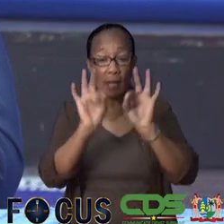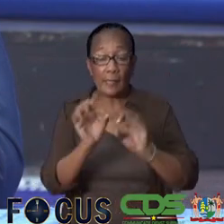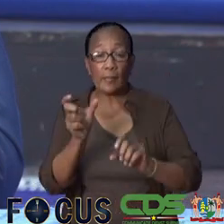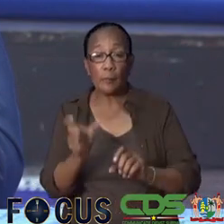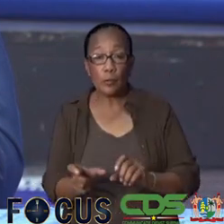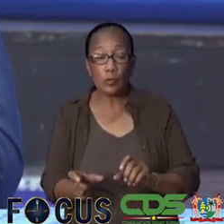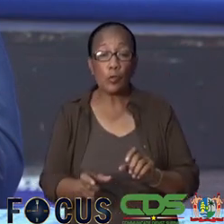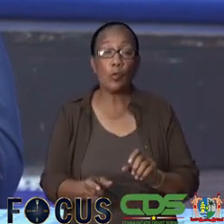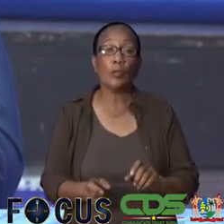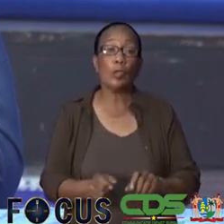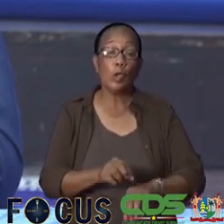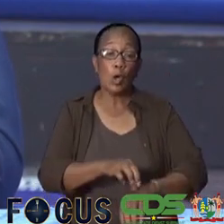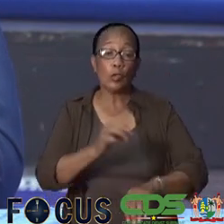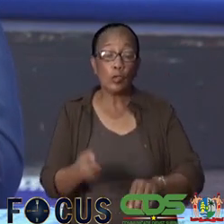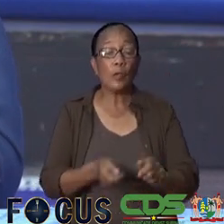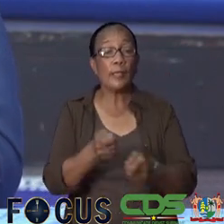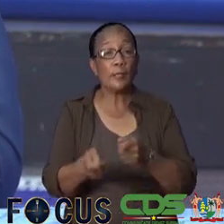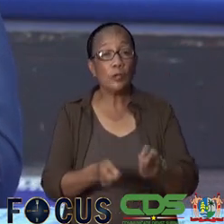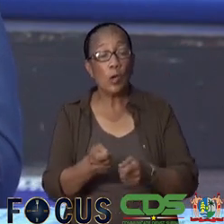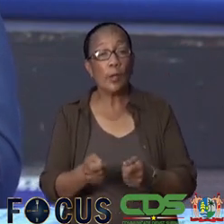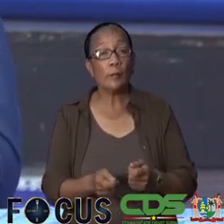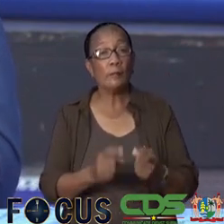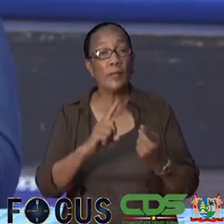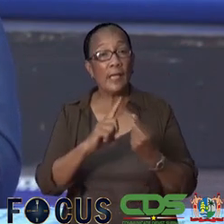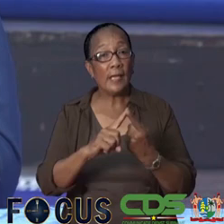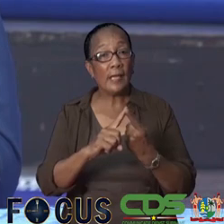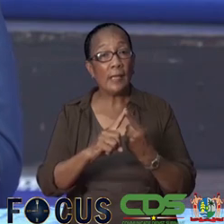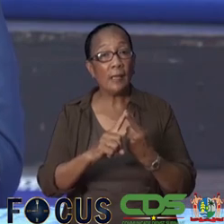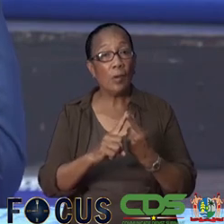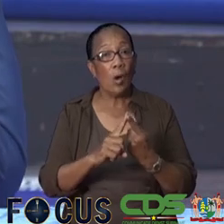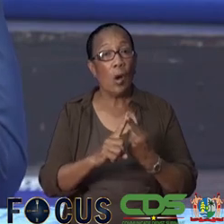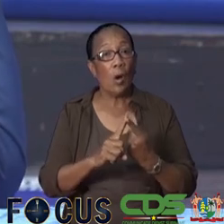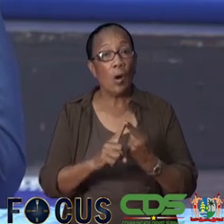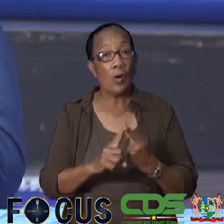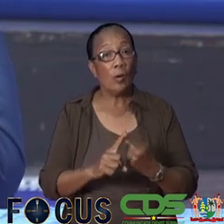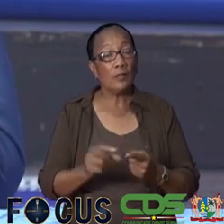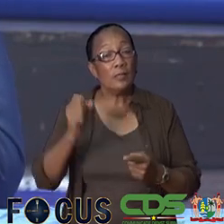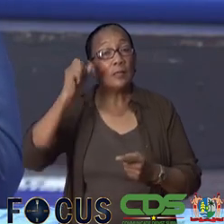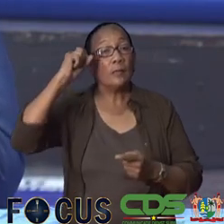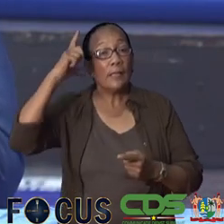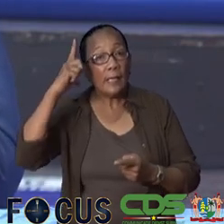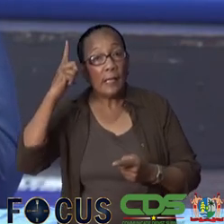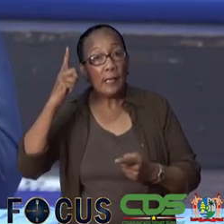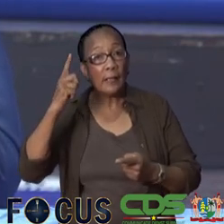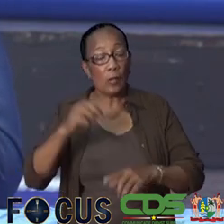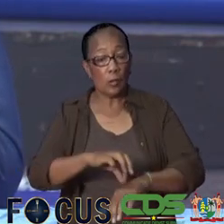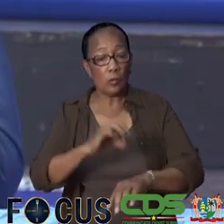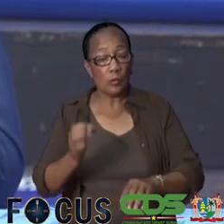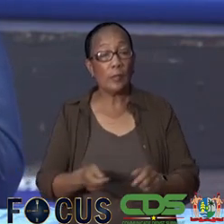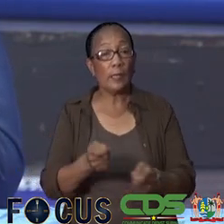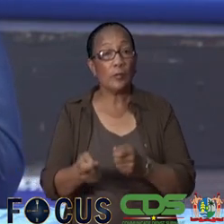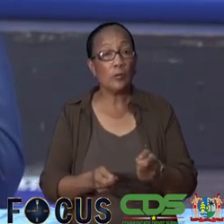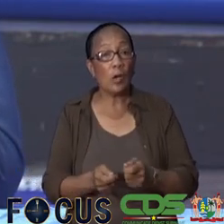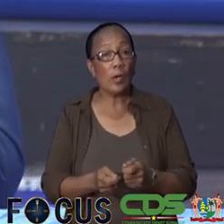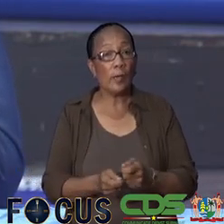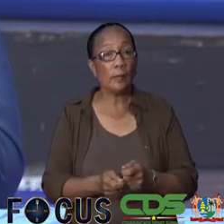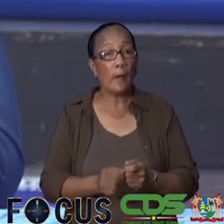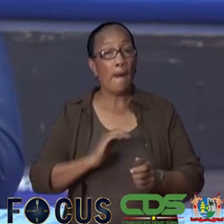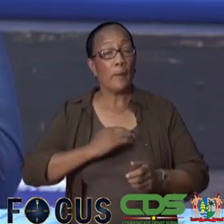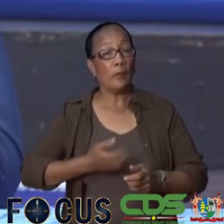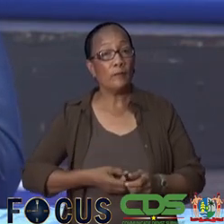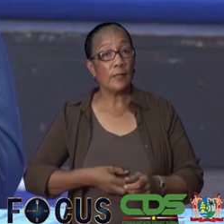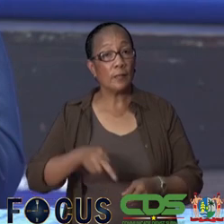gezondheidszorg. Namelijk onze goeroes in de gezondheidszorg, professor Dr.